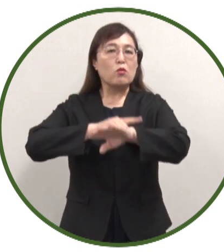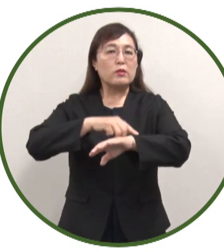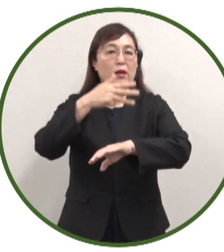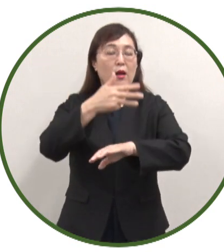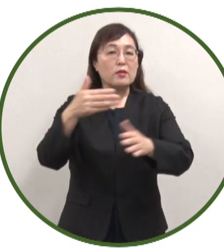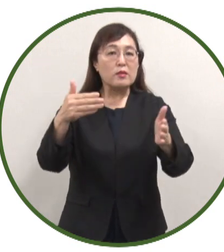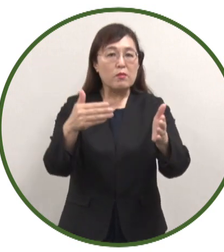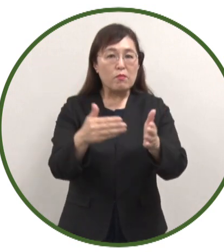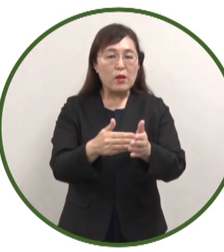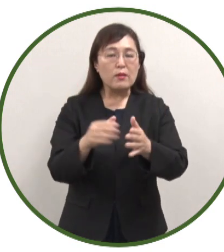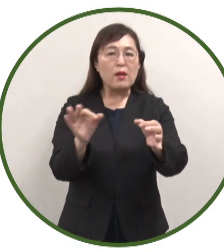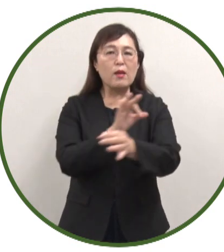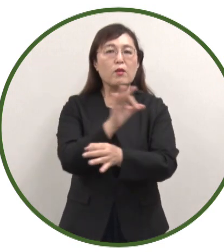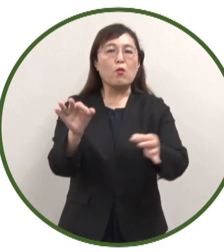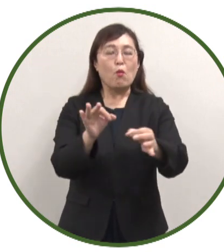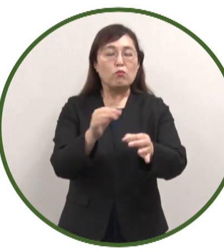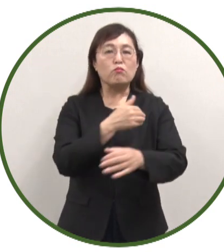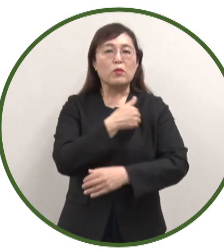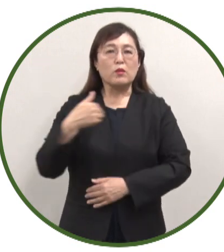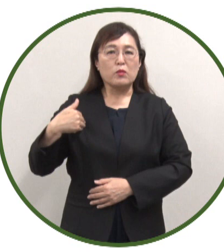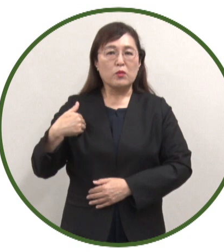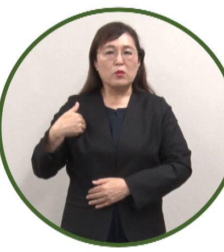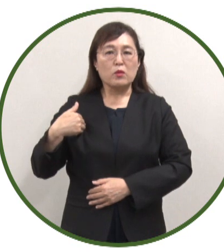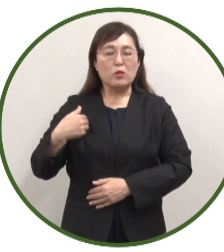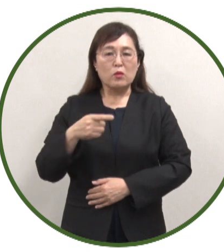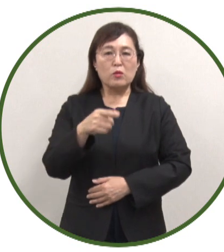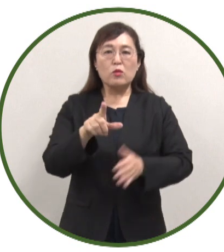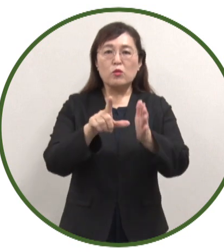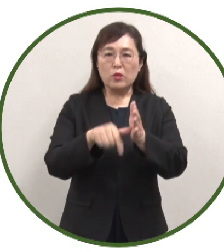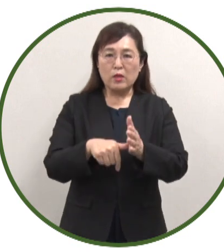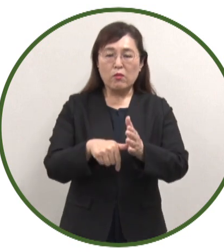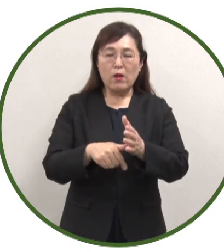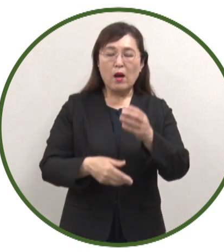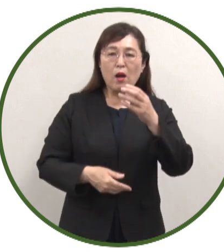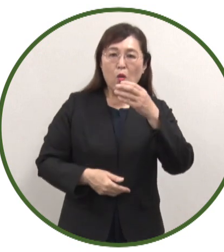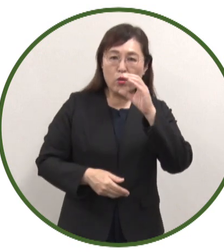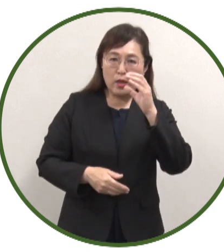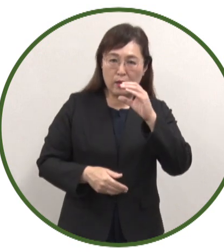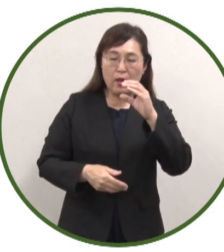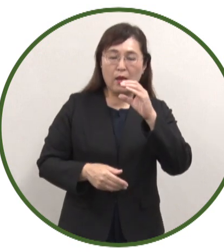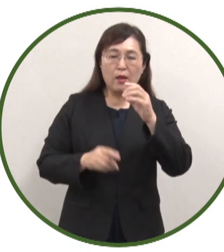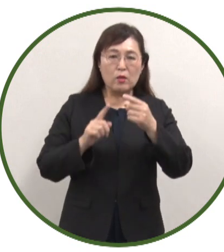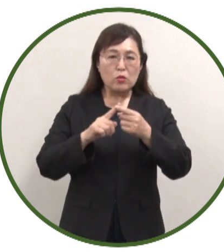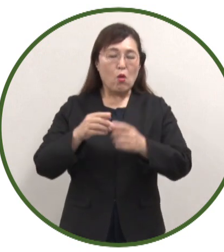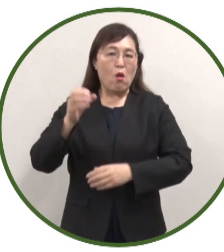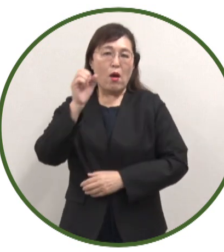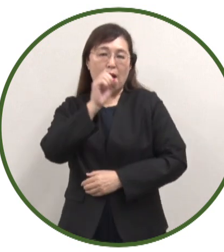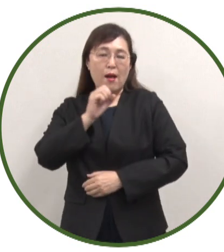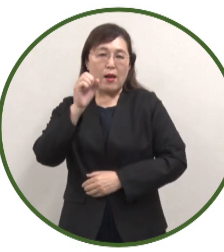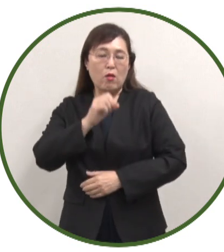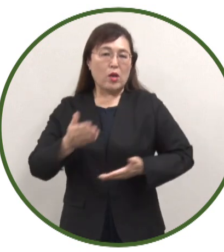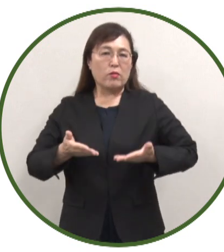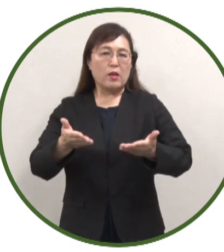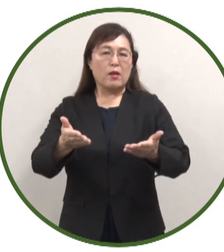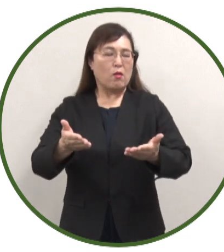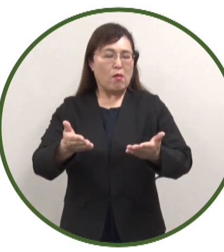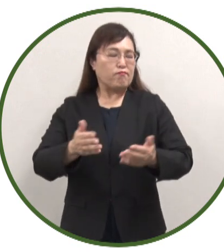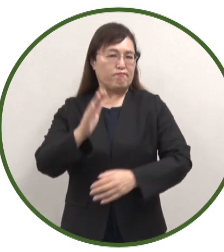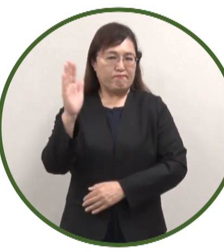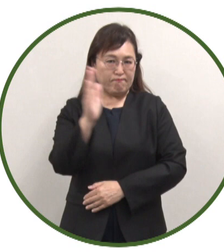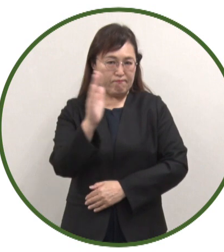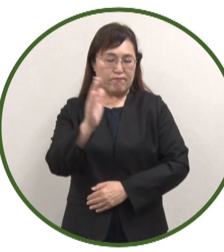行うことも可能です。その場合はですね、お酒、種類およびカラオケ設備を提供しない